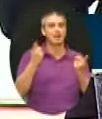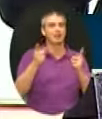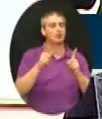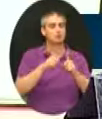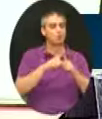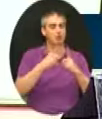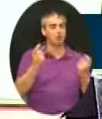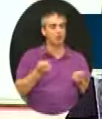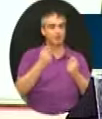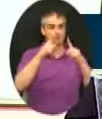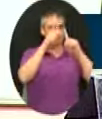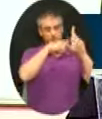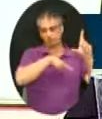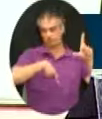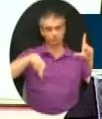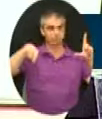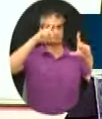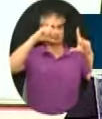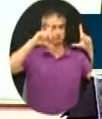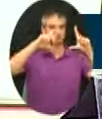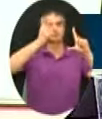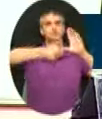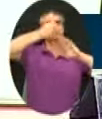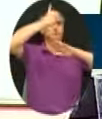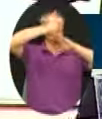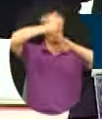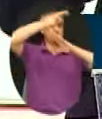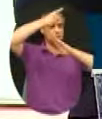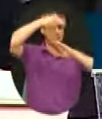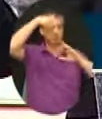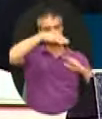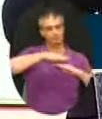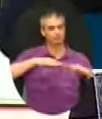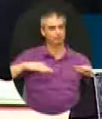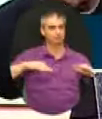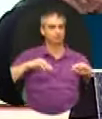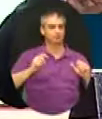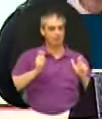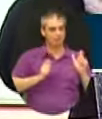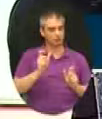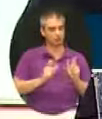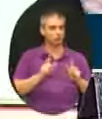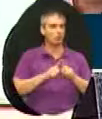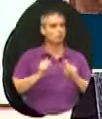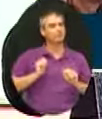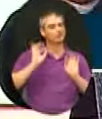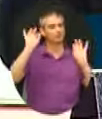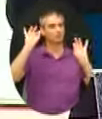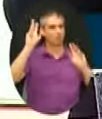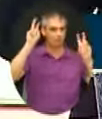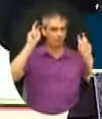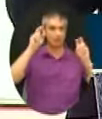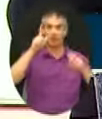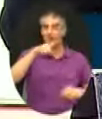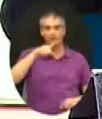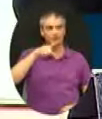פירמידה. מראש יש את המועמד או מועמדת מתחת הצבא, תחת הצבא. אבל אצל טראמפ זה